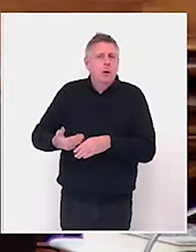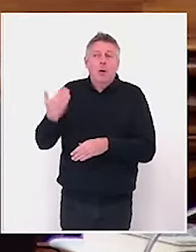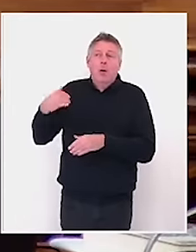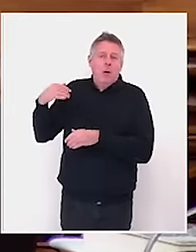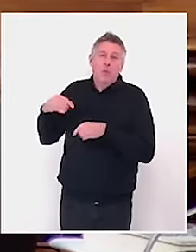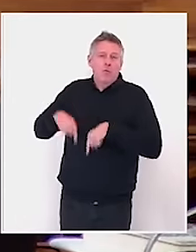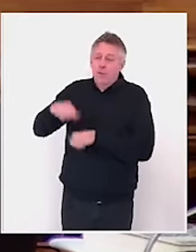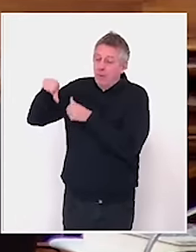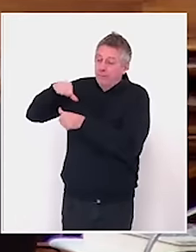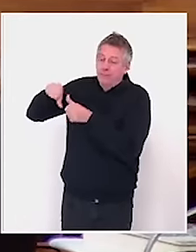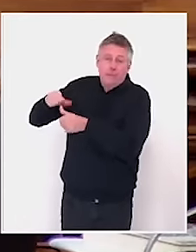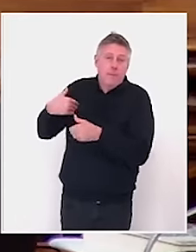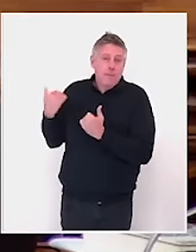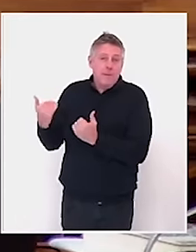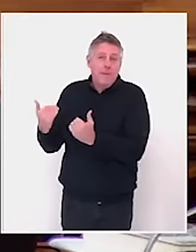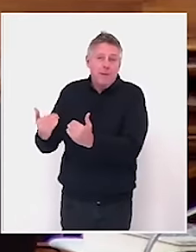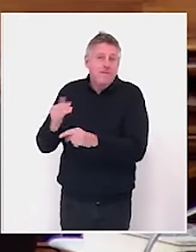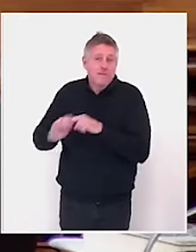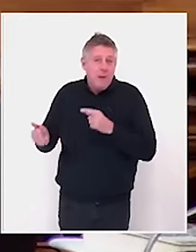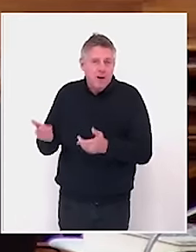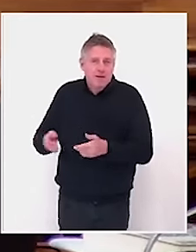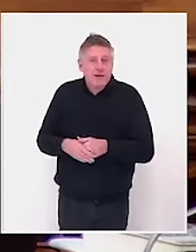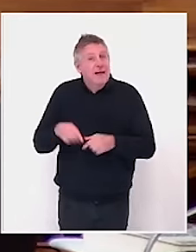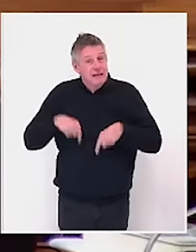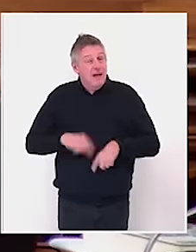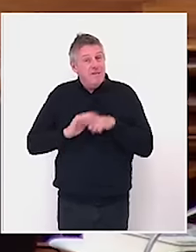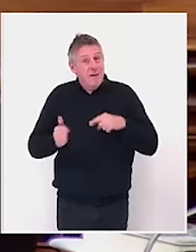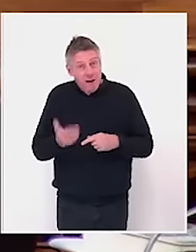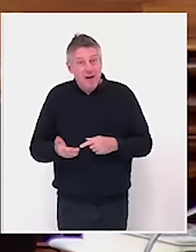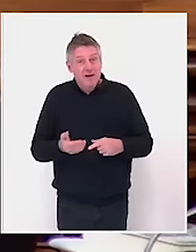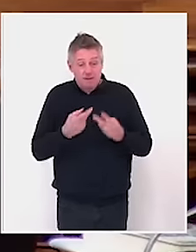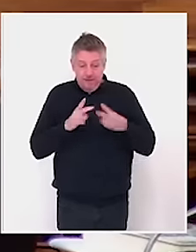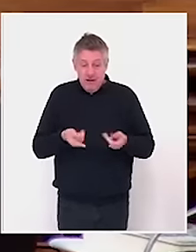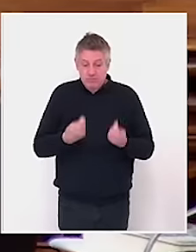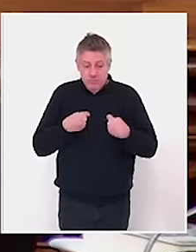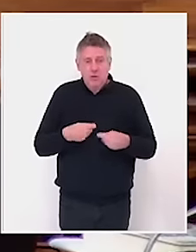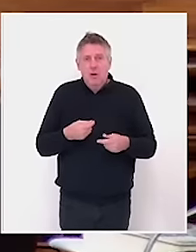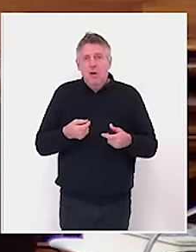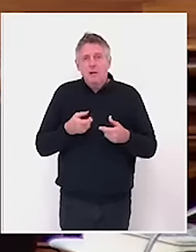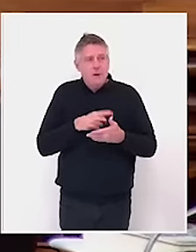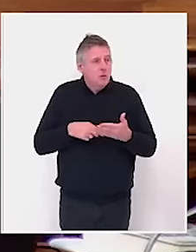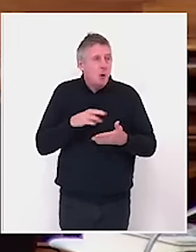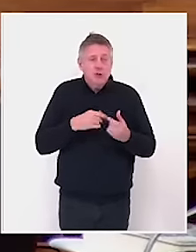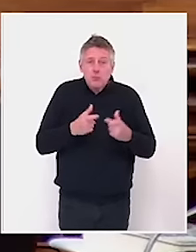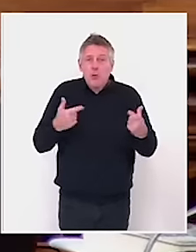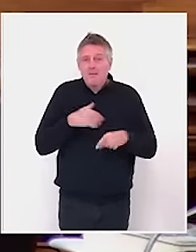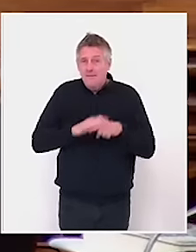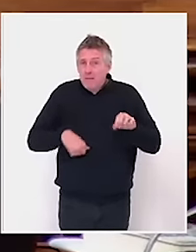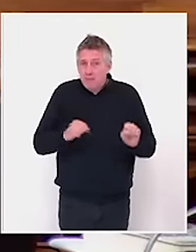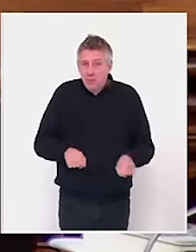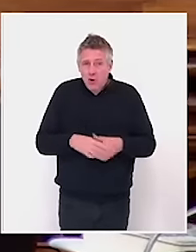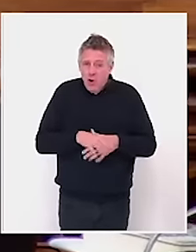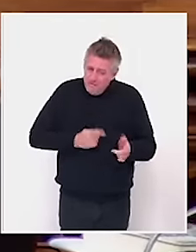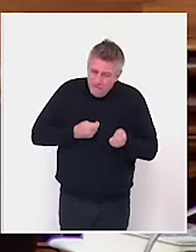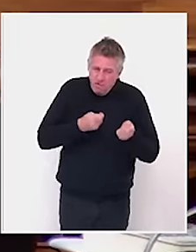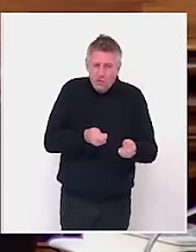nombreux gouvernements qui ont précédé, mais c'est pas parce que l'État ne fait pas que les collectivités locales n'ont aucun moyen de faire, même y compris des fois en forçant les